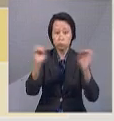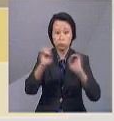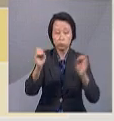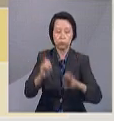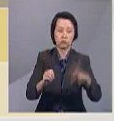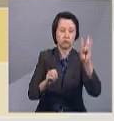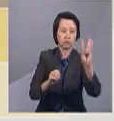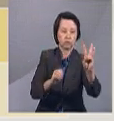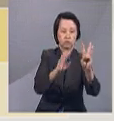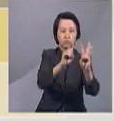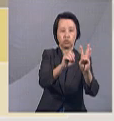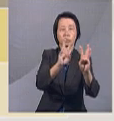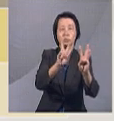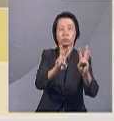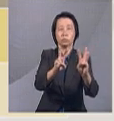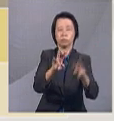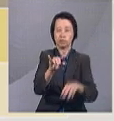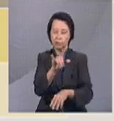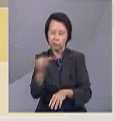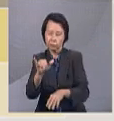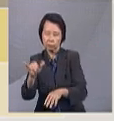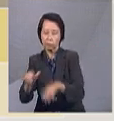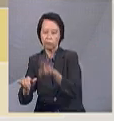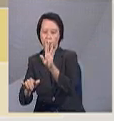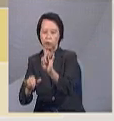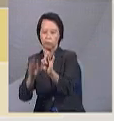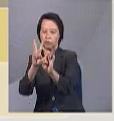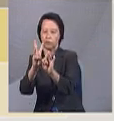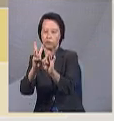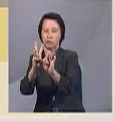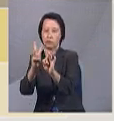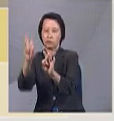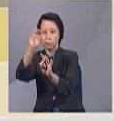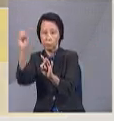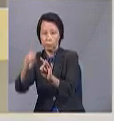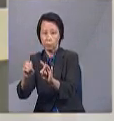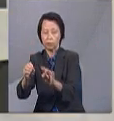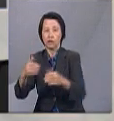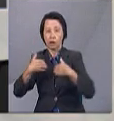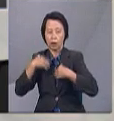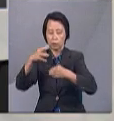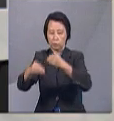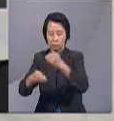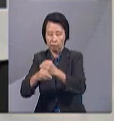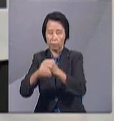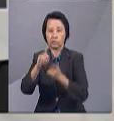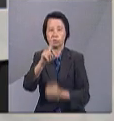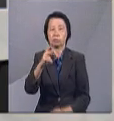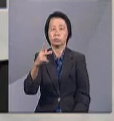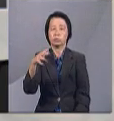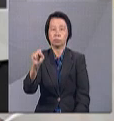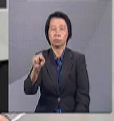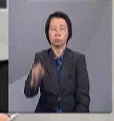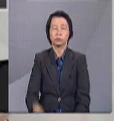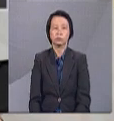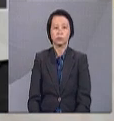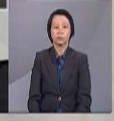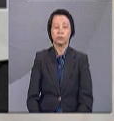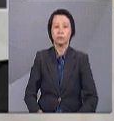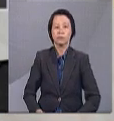602 kiss yaitu = 86100 yaitu ada pertambahan 1qe juga